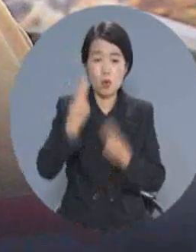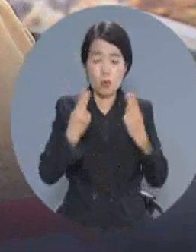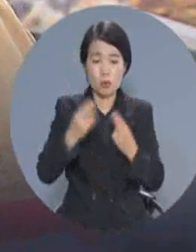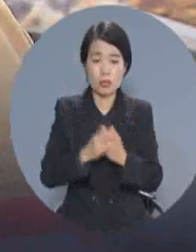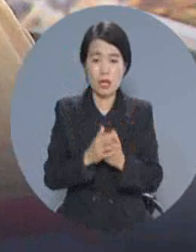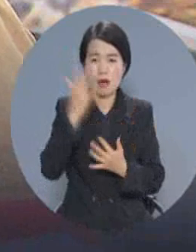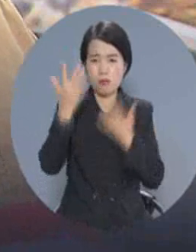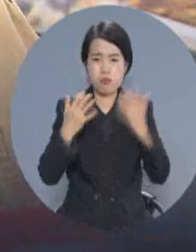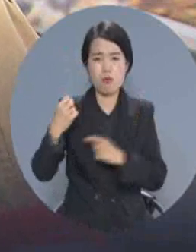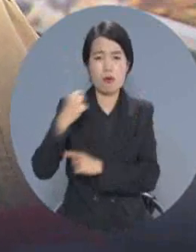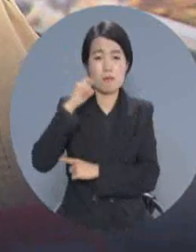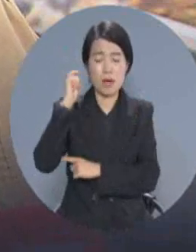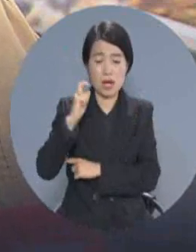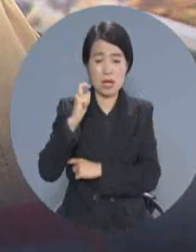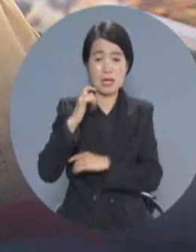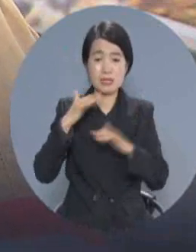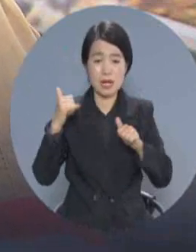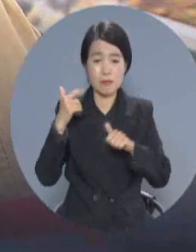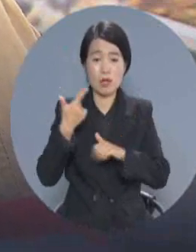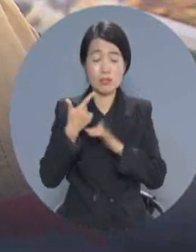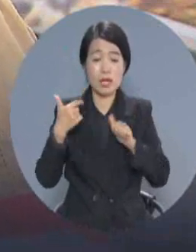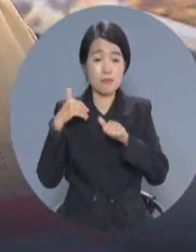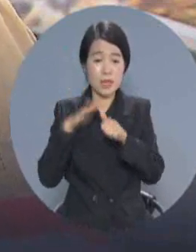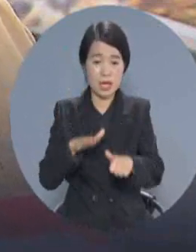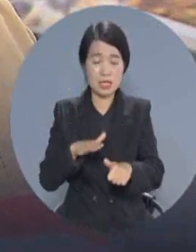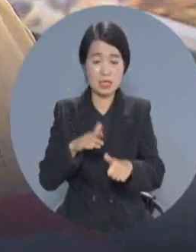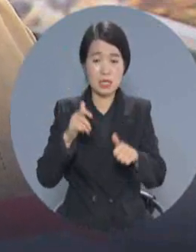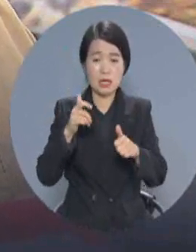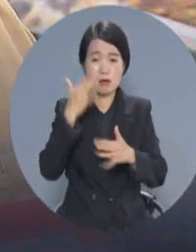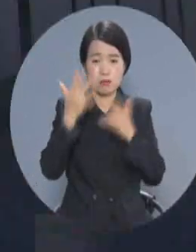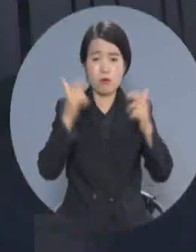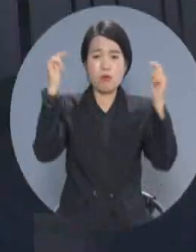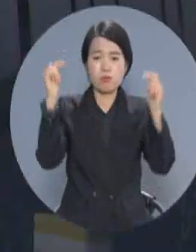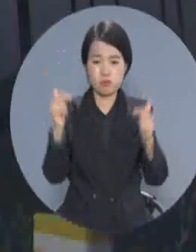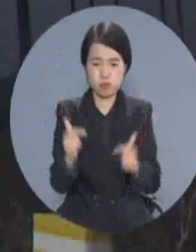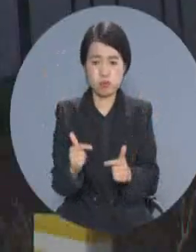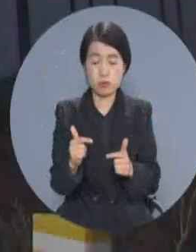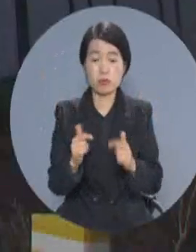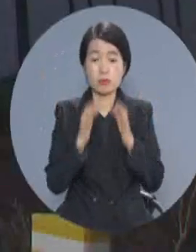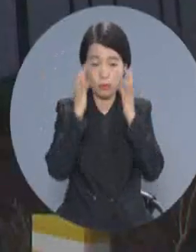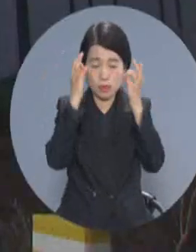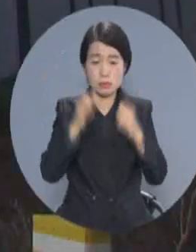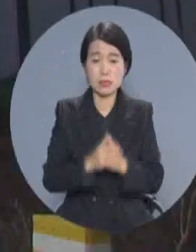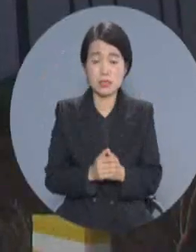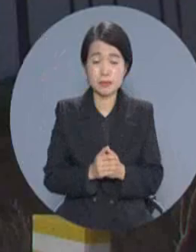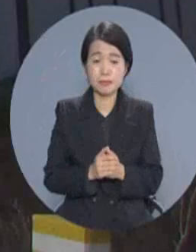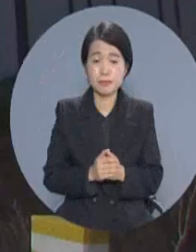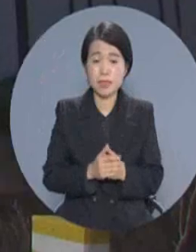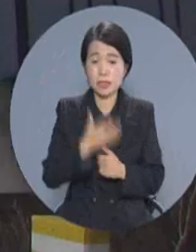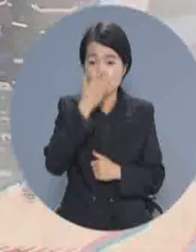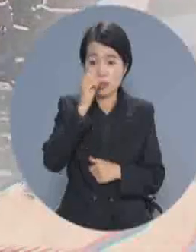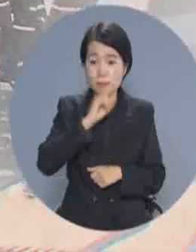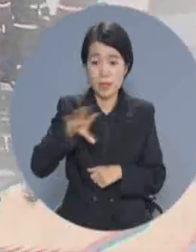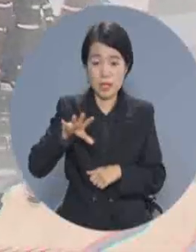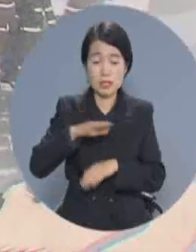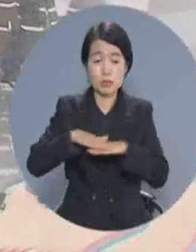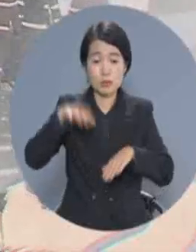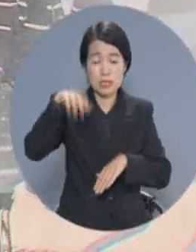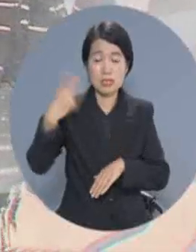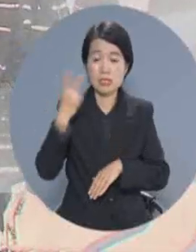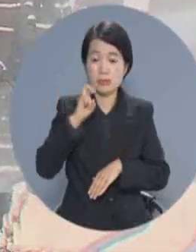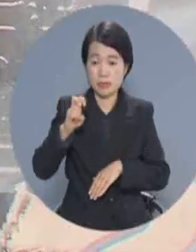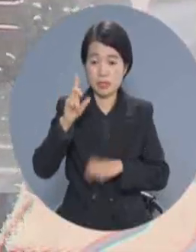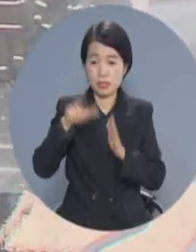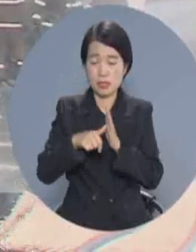연소해서 배치돼가지고 최대한 연소확대 조치부터 했습니다. 순천시 자원순환센터에서는 지난